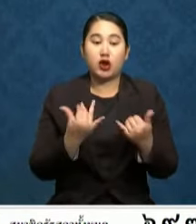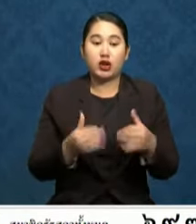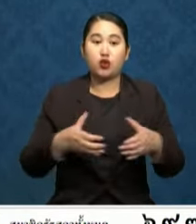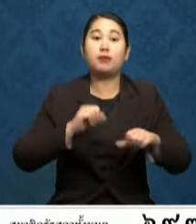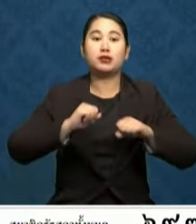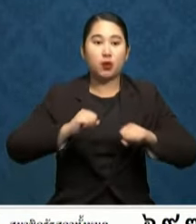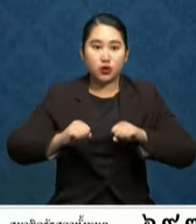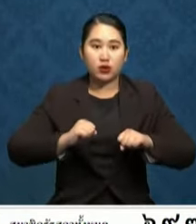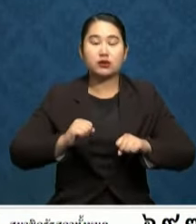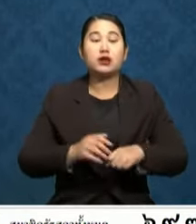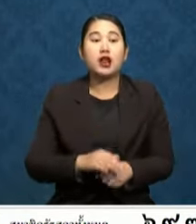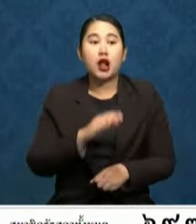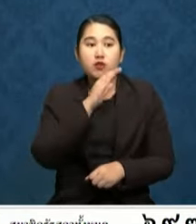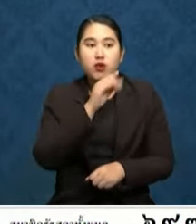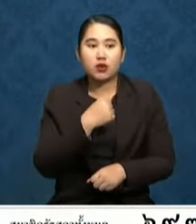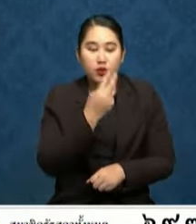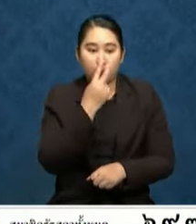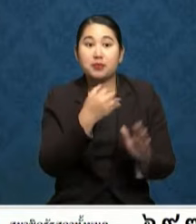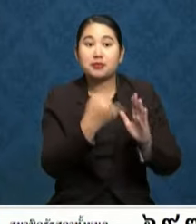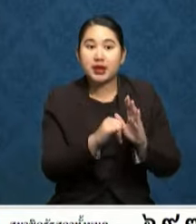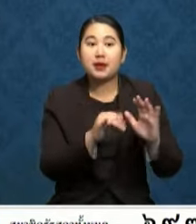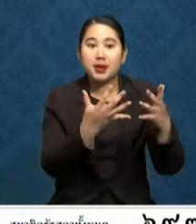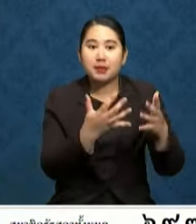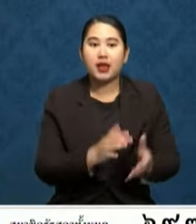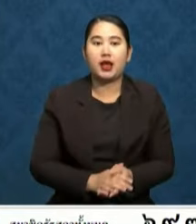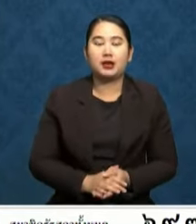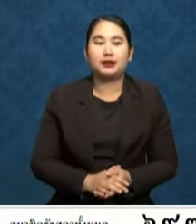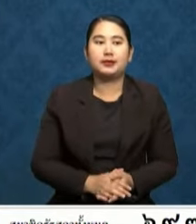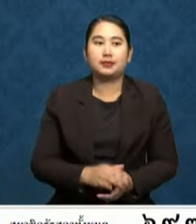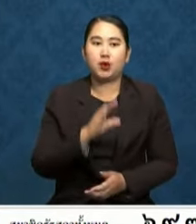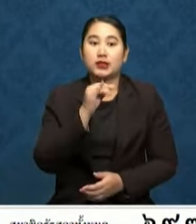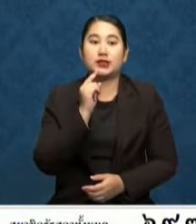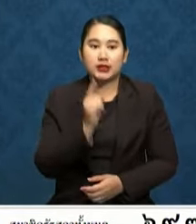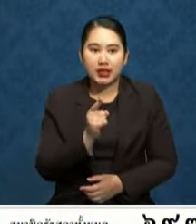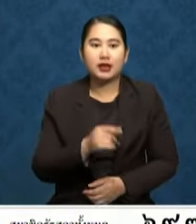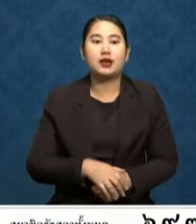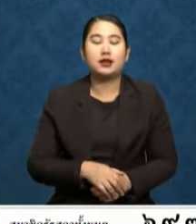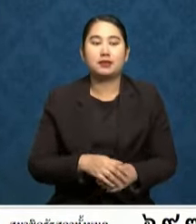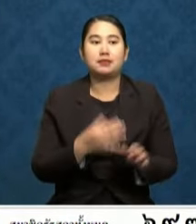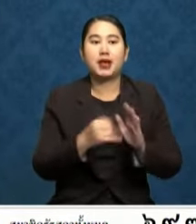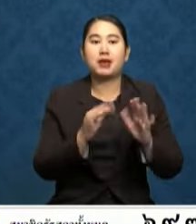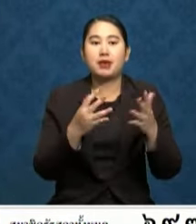ลูกหลานเราถ้าไม่มีความผิดอะไรถ้ามีความจริงใจในต่อชาติบ้านเมืองก็จะได้